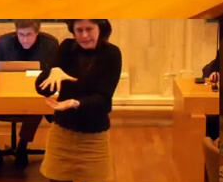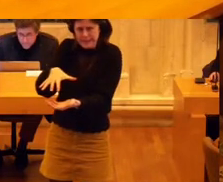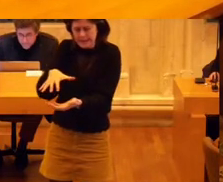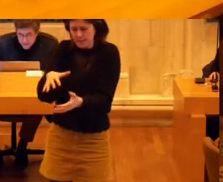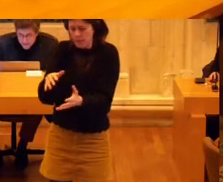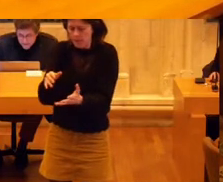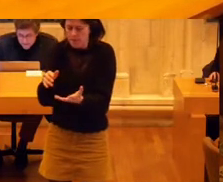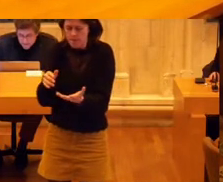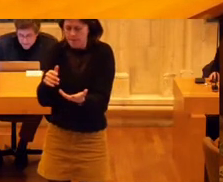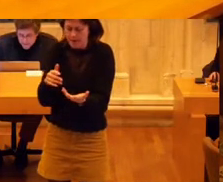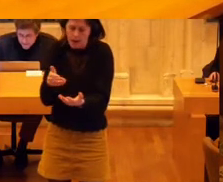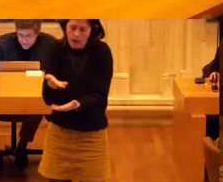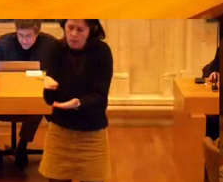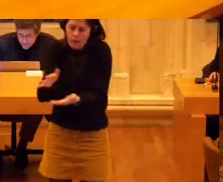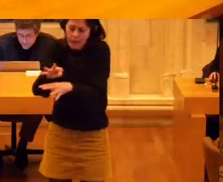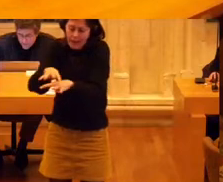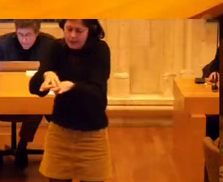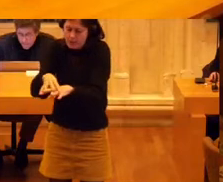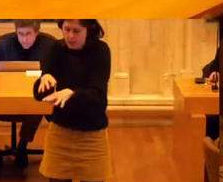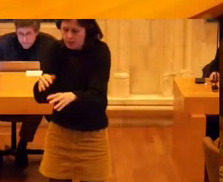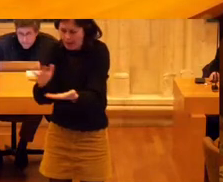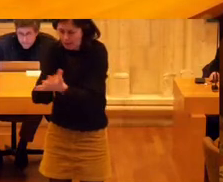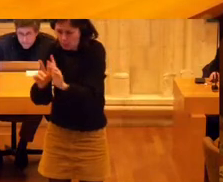est primordiale pour les quartiers.